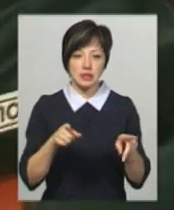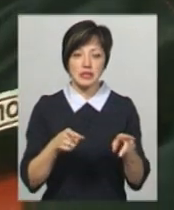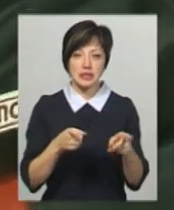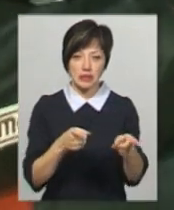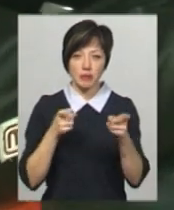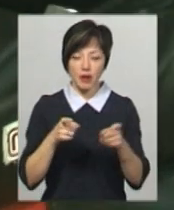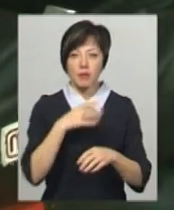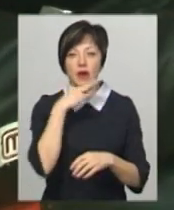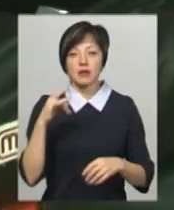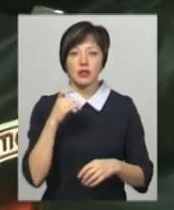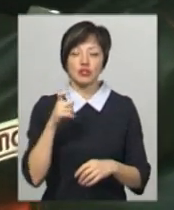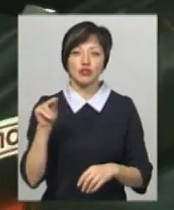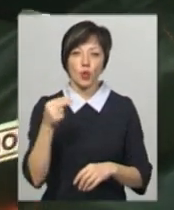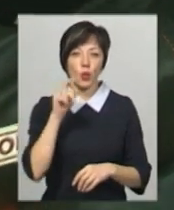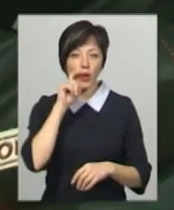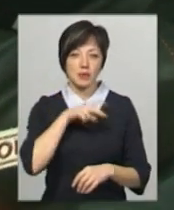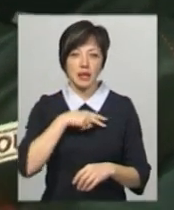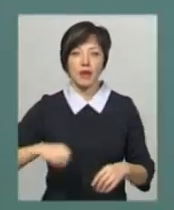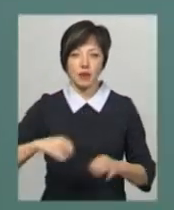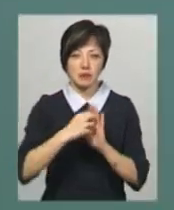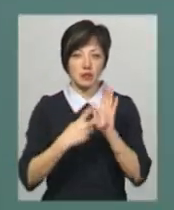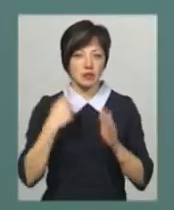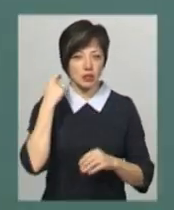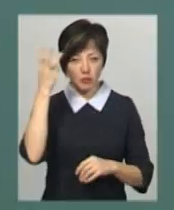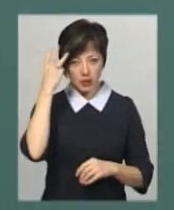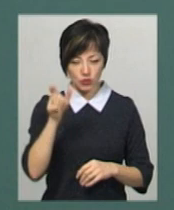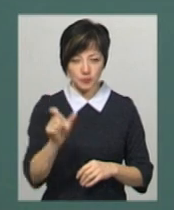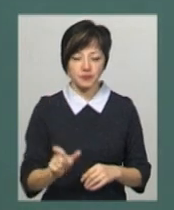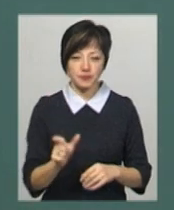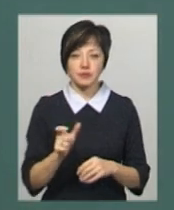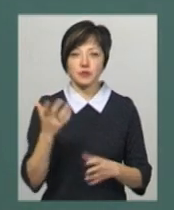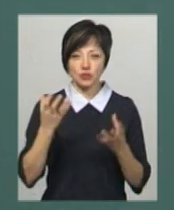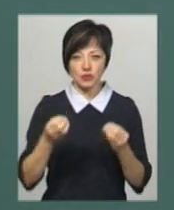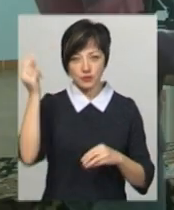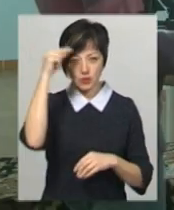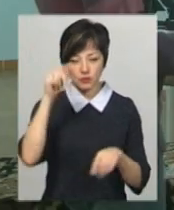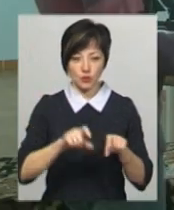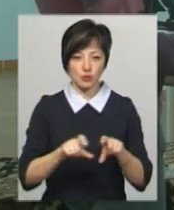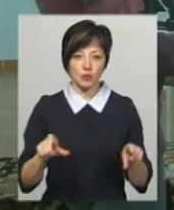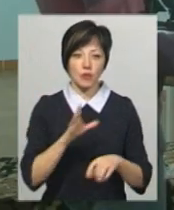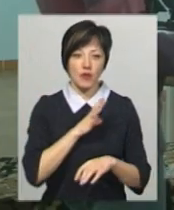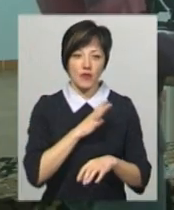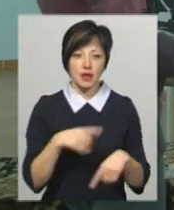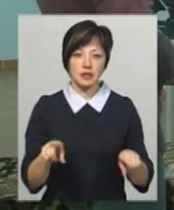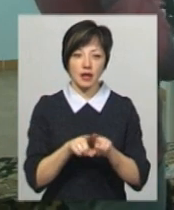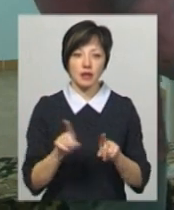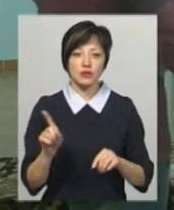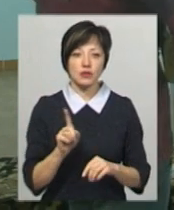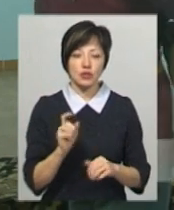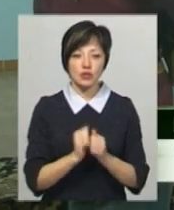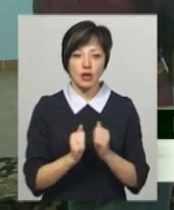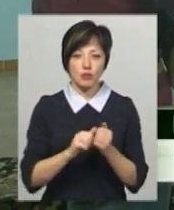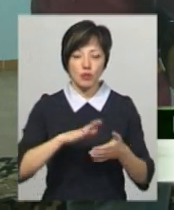чемпіонка України та призерка Європи, 17-річна хмельничанка Крістіна Гілевич, яка ще навчається в школі. Буває таке, що